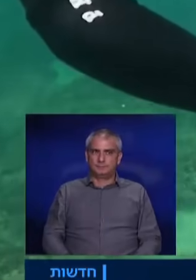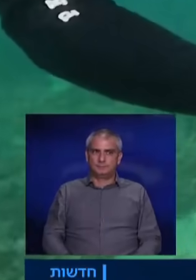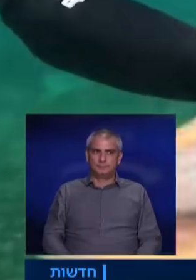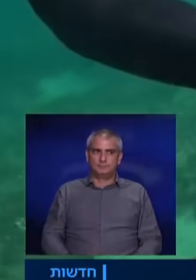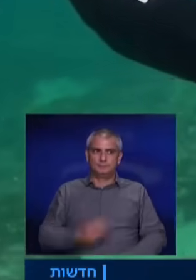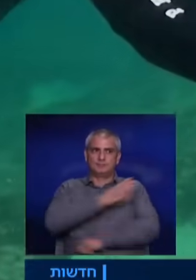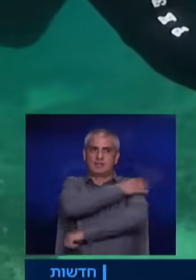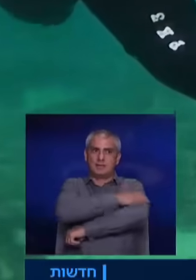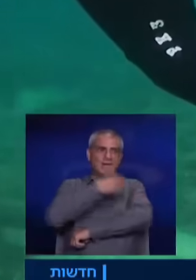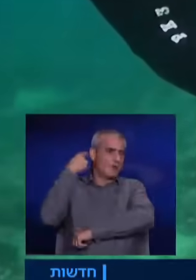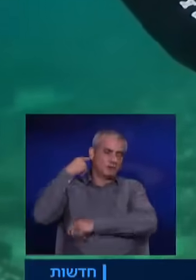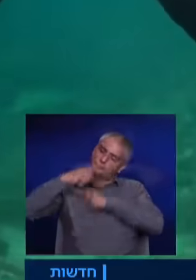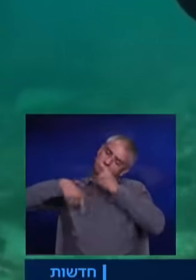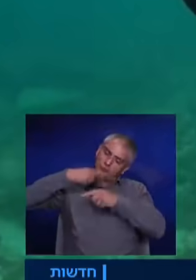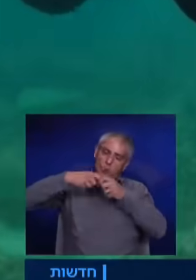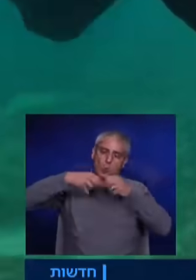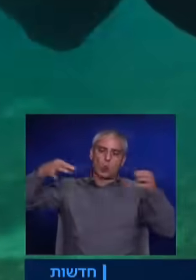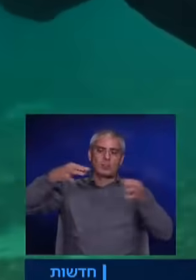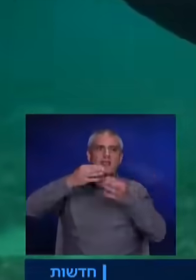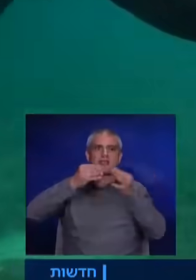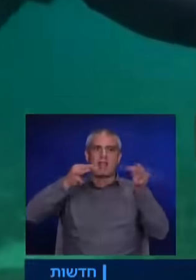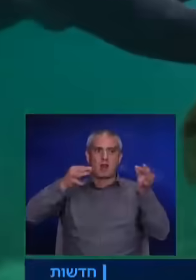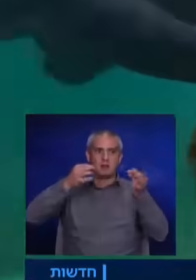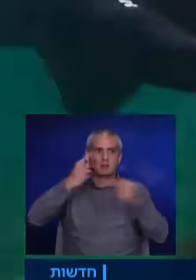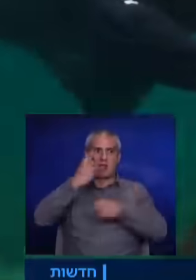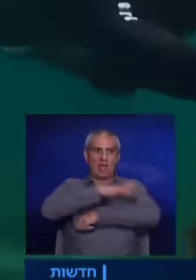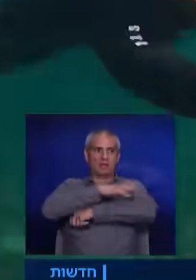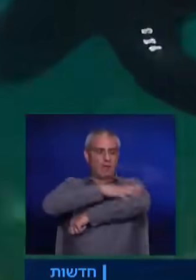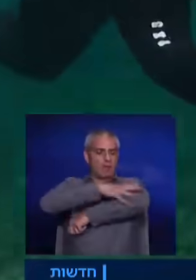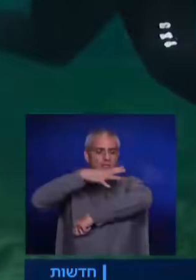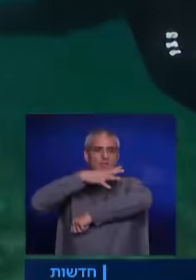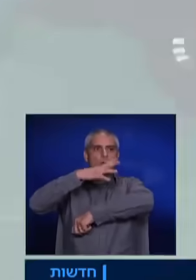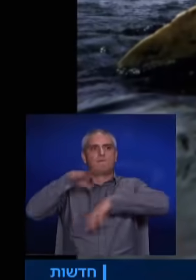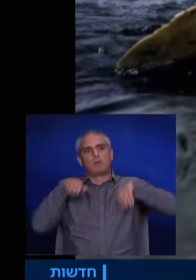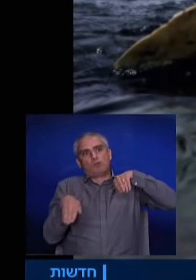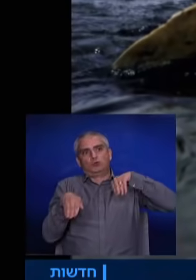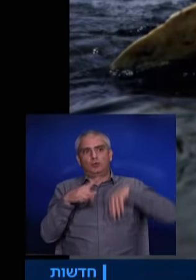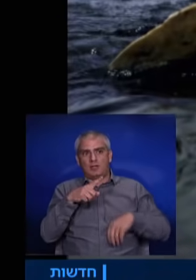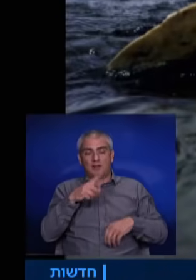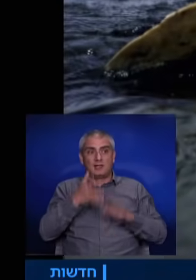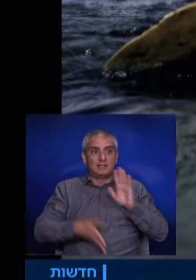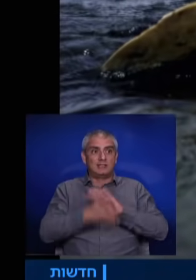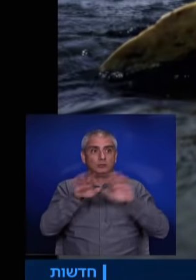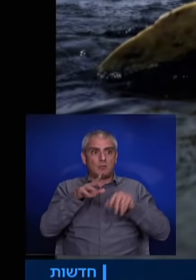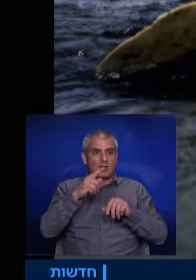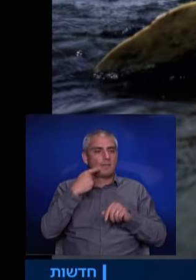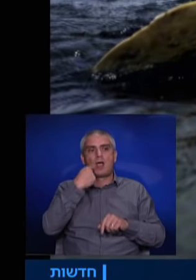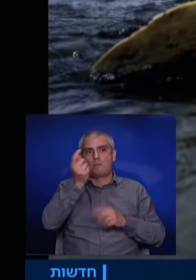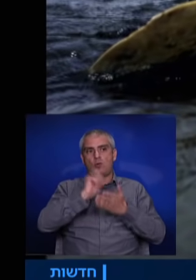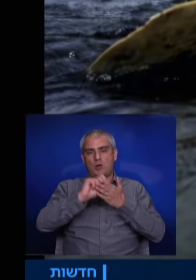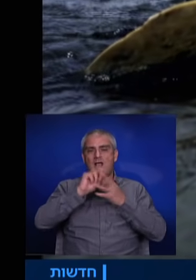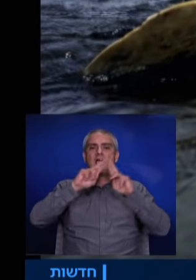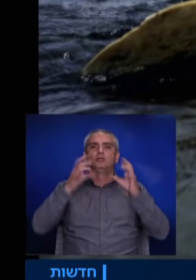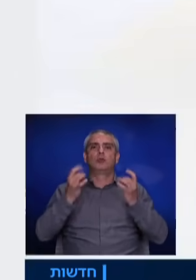הגפיים והראש של הצב הסתבכו בחוטי ניילון. אחת מגפיו הייתה נפוחה ומשותקת. כשיצאו מהמים, דיווחו על הצב לרשות